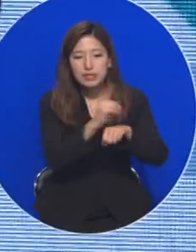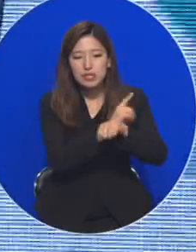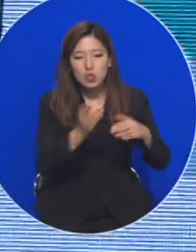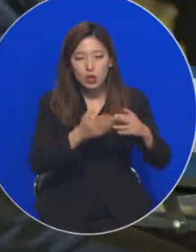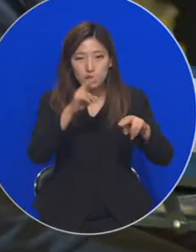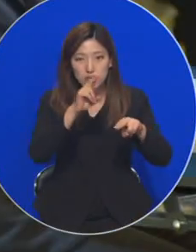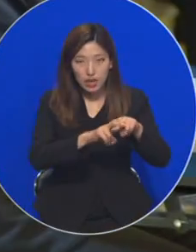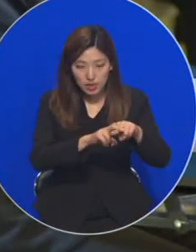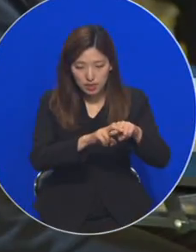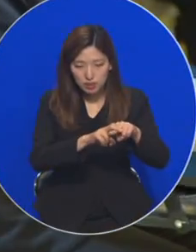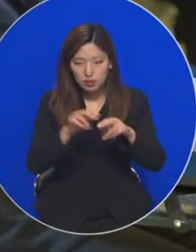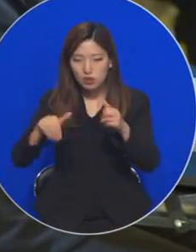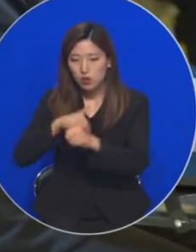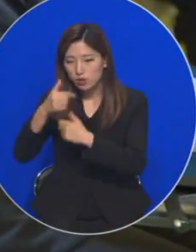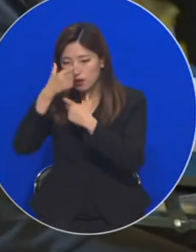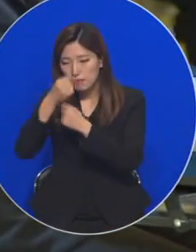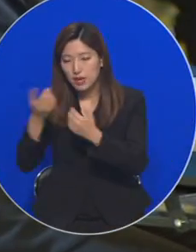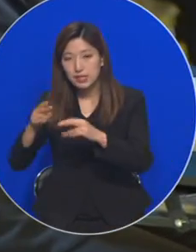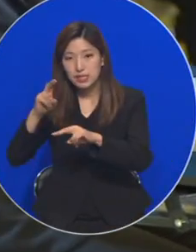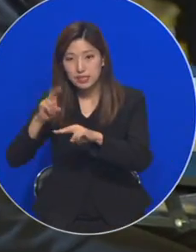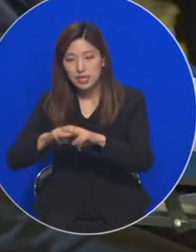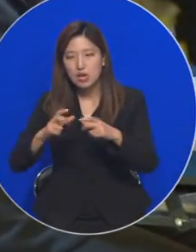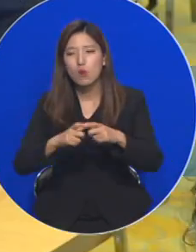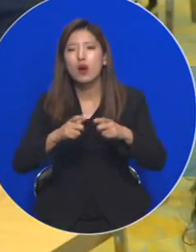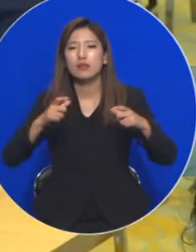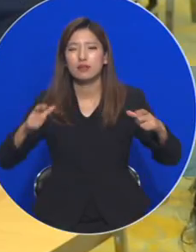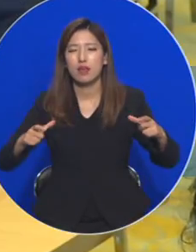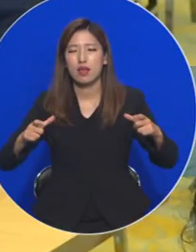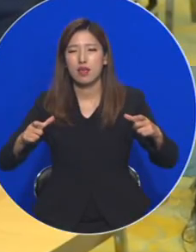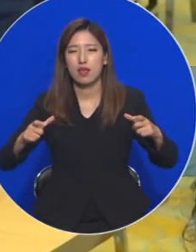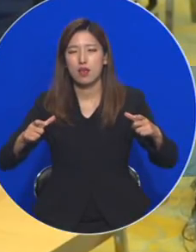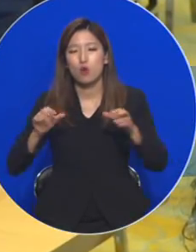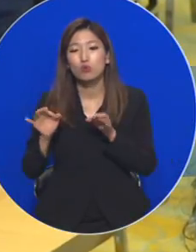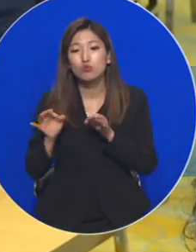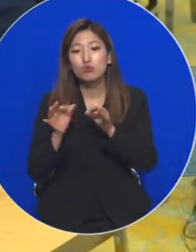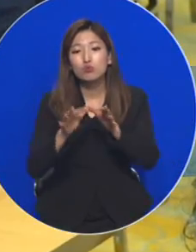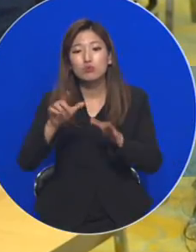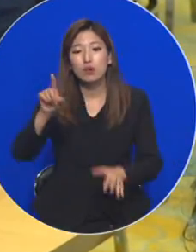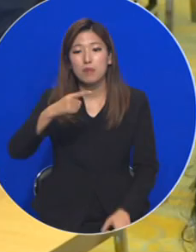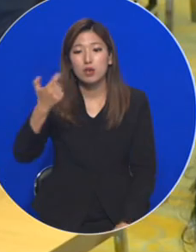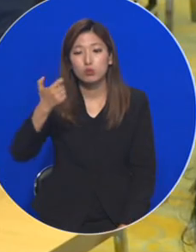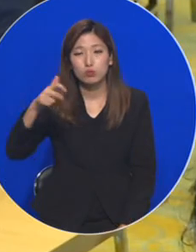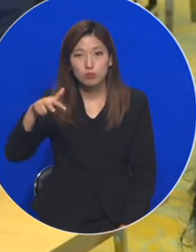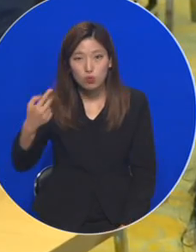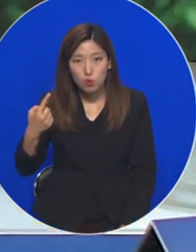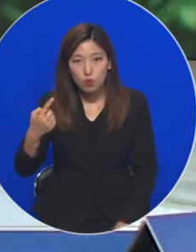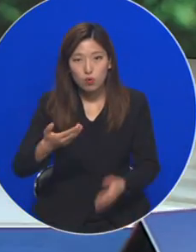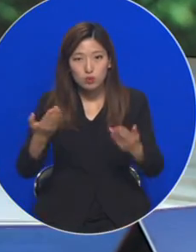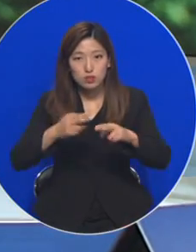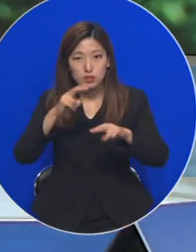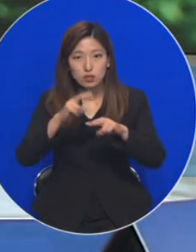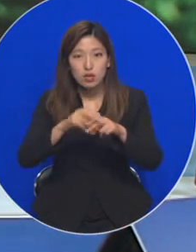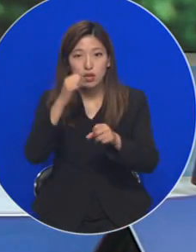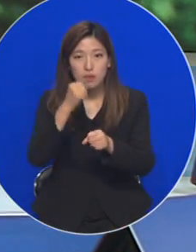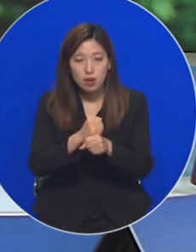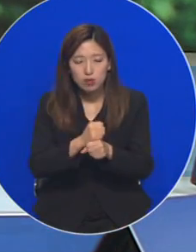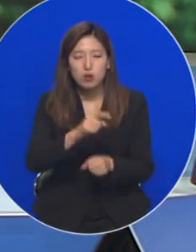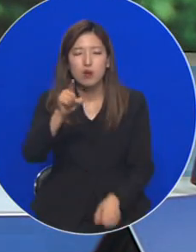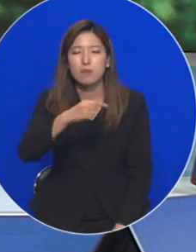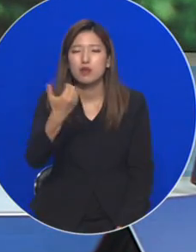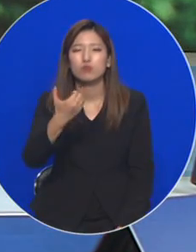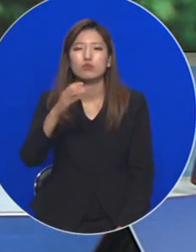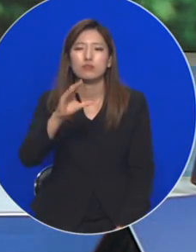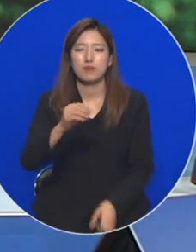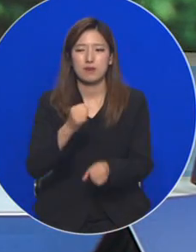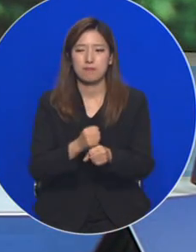2025년까지 160 조언을 투자해 100 10만개의 일자리를 창출한다는 세상입니다 코나 위기 롤 뒤로